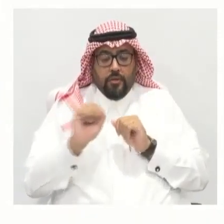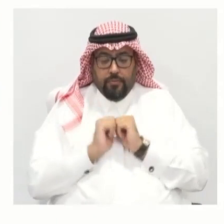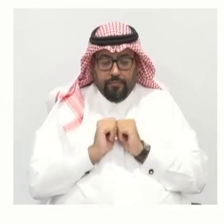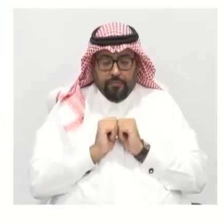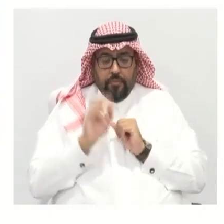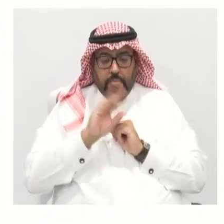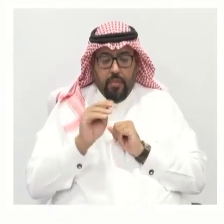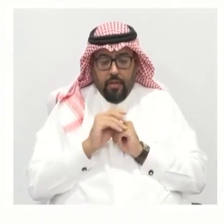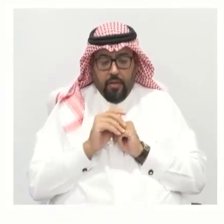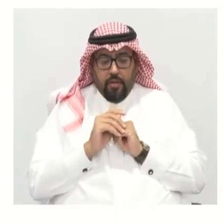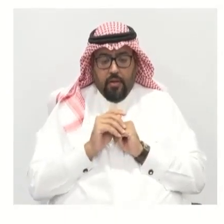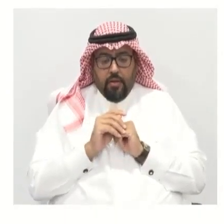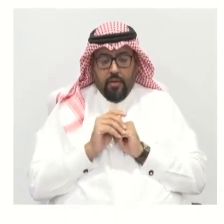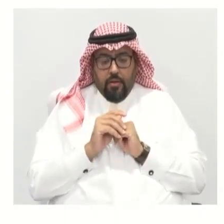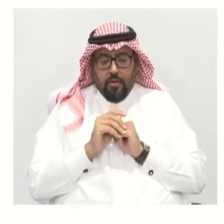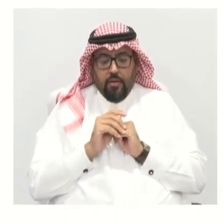امثله